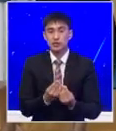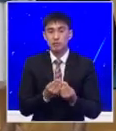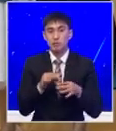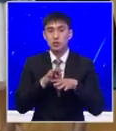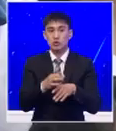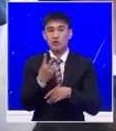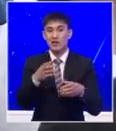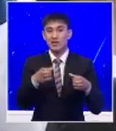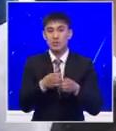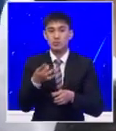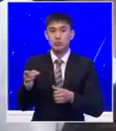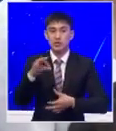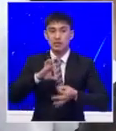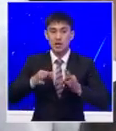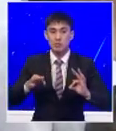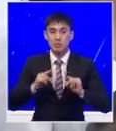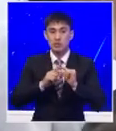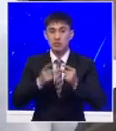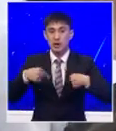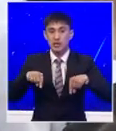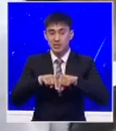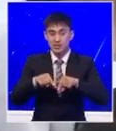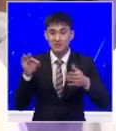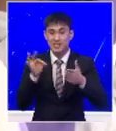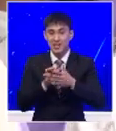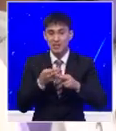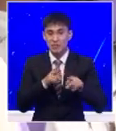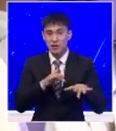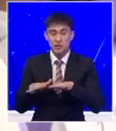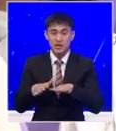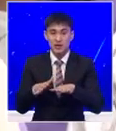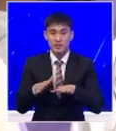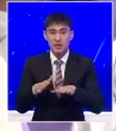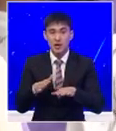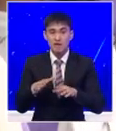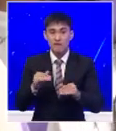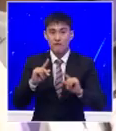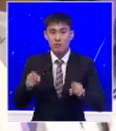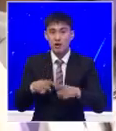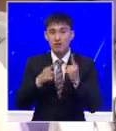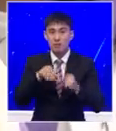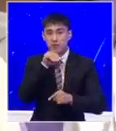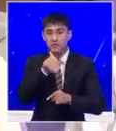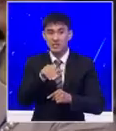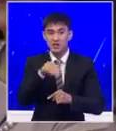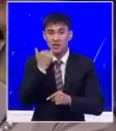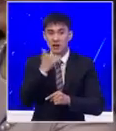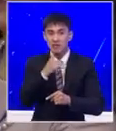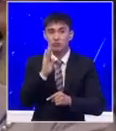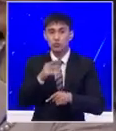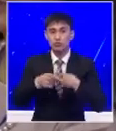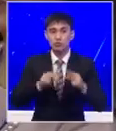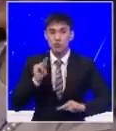2 этапа республиканской олимпиады. По словам организаторов, целью данного мероприятия является формирование профессиональных качеств